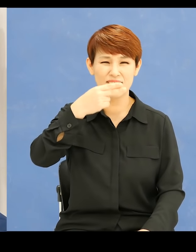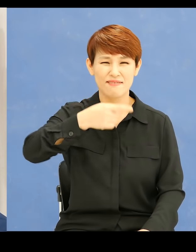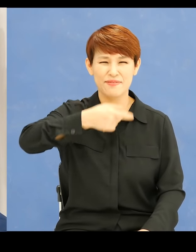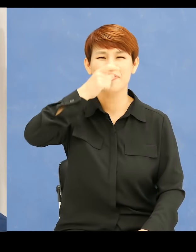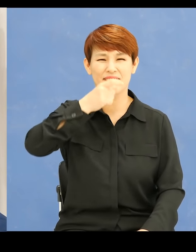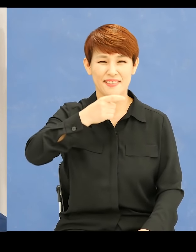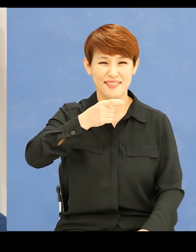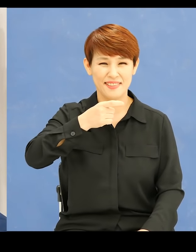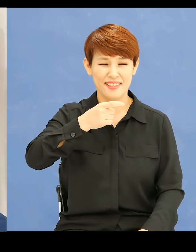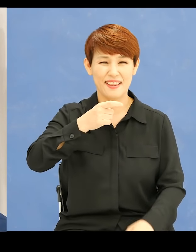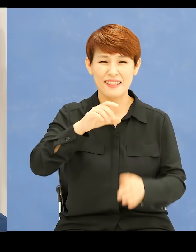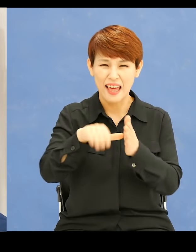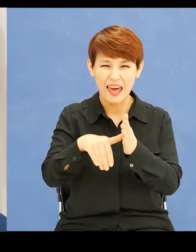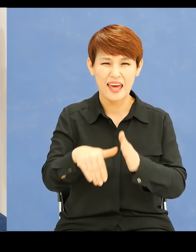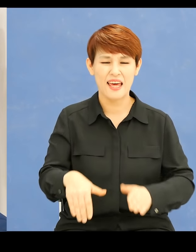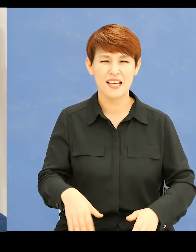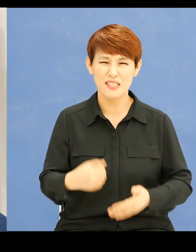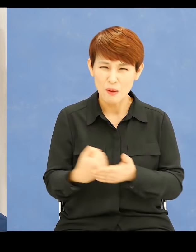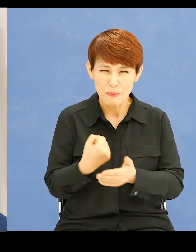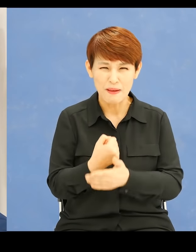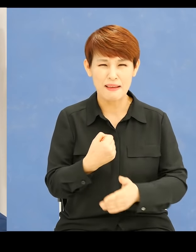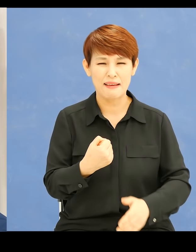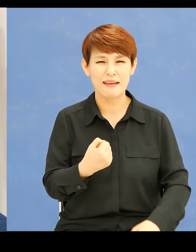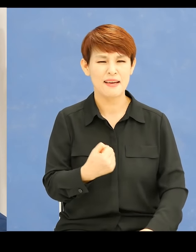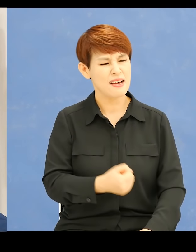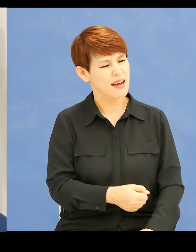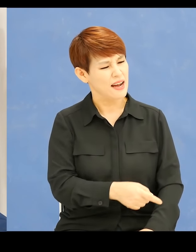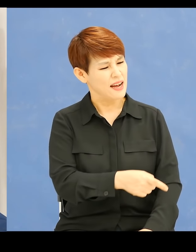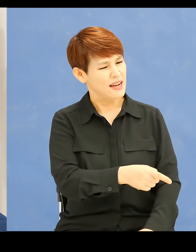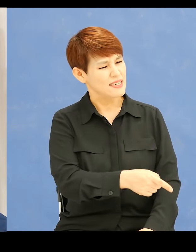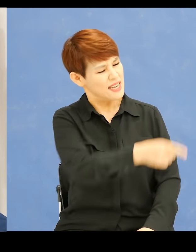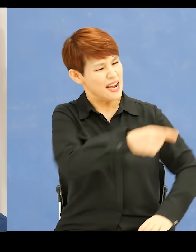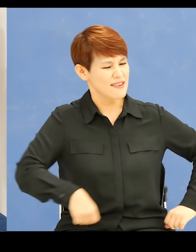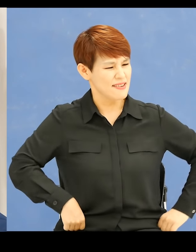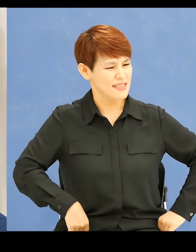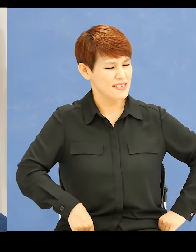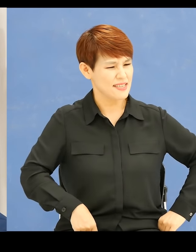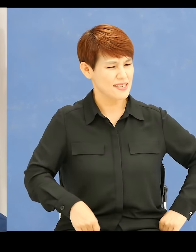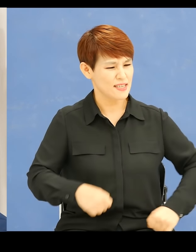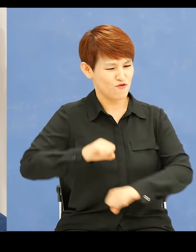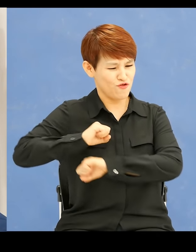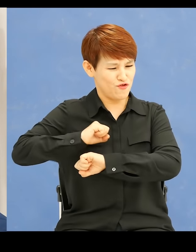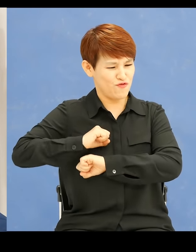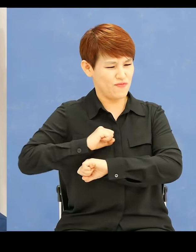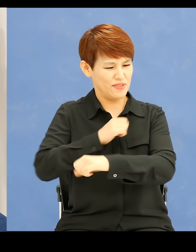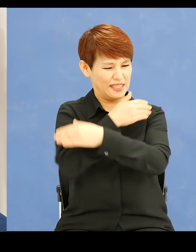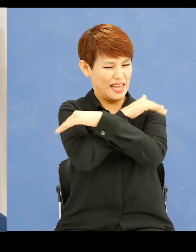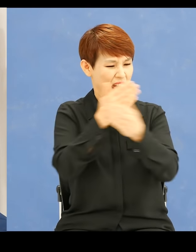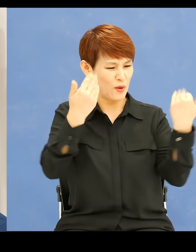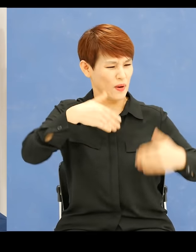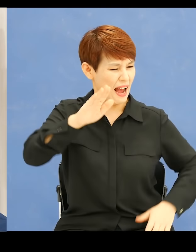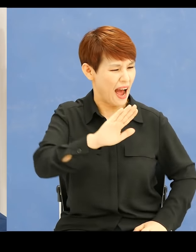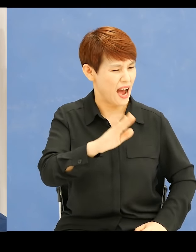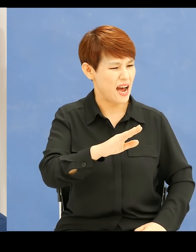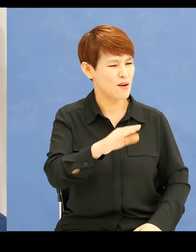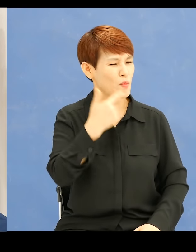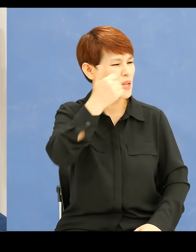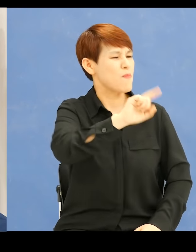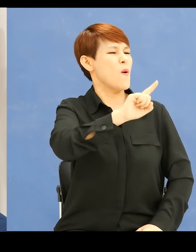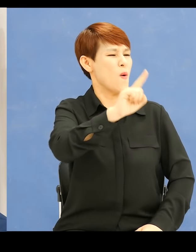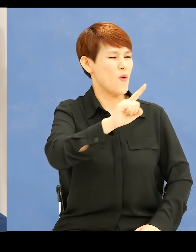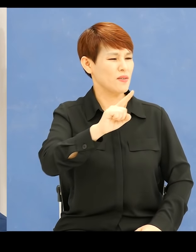알지? 네. 술 한 잔 먹고 서운한 마음에 니한테 이놈 자식 사관학교 가라니까 안 가고 무슨 목사